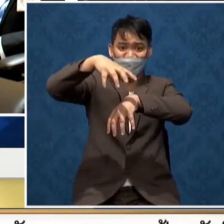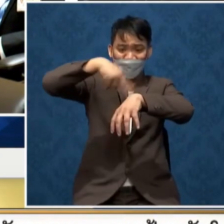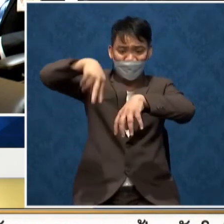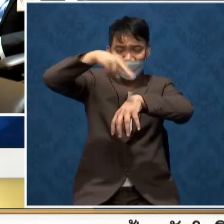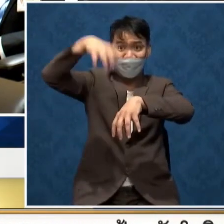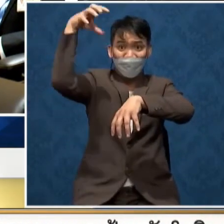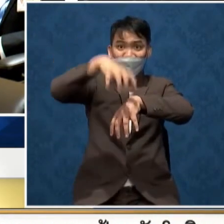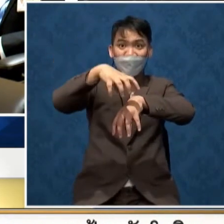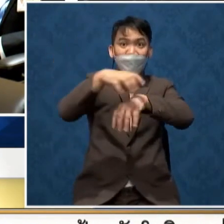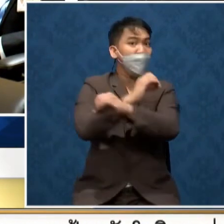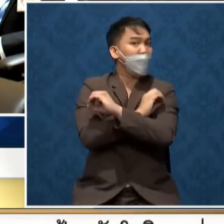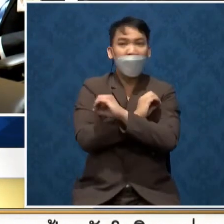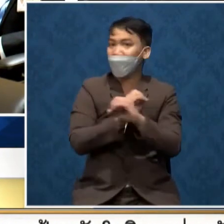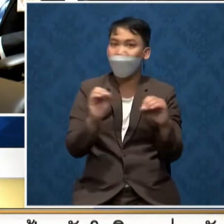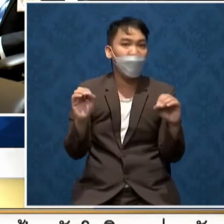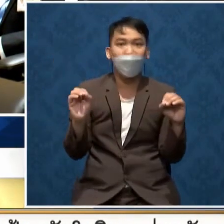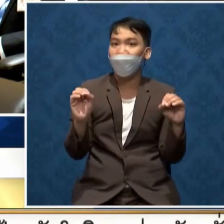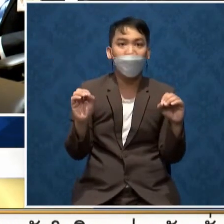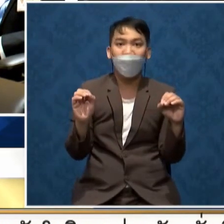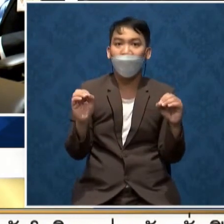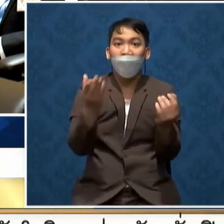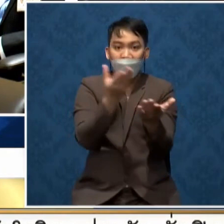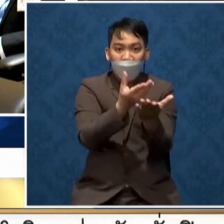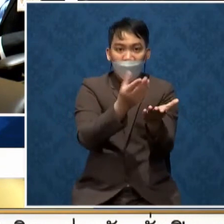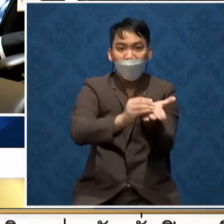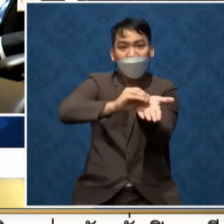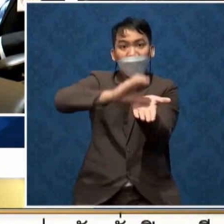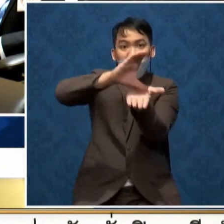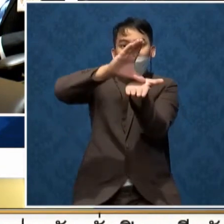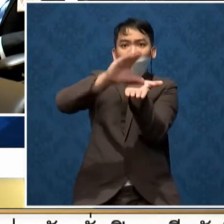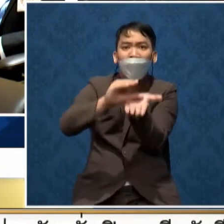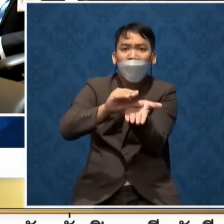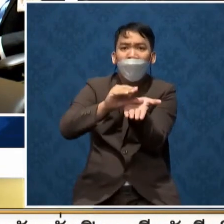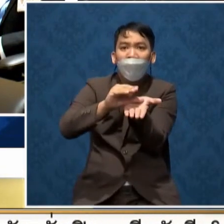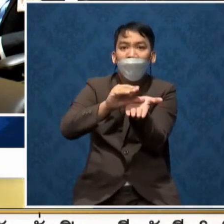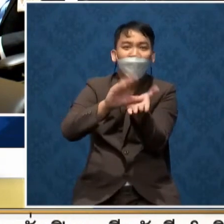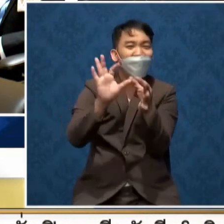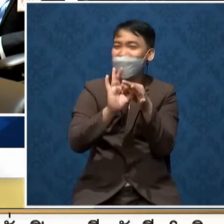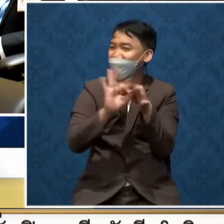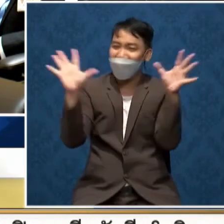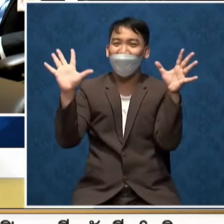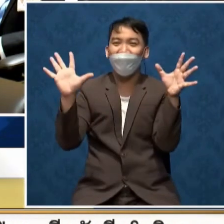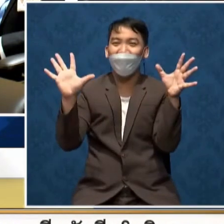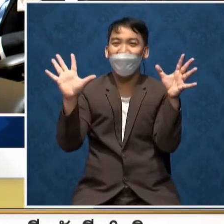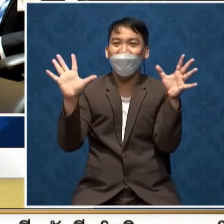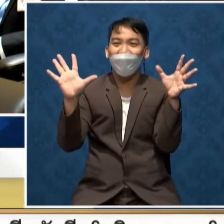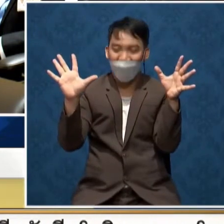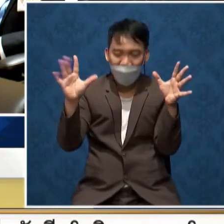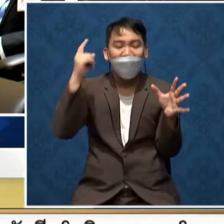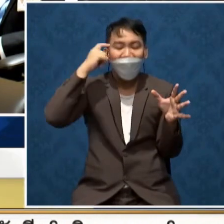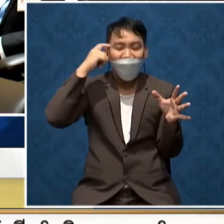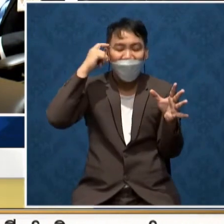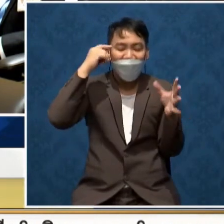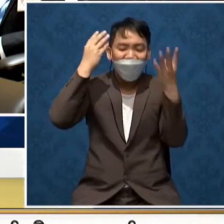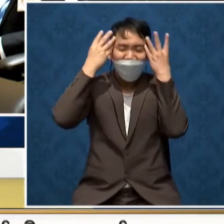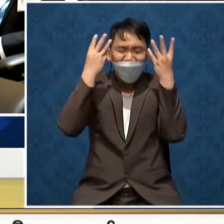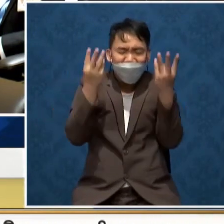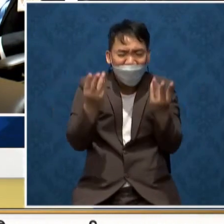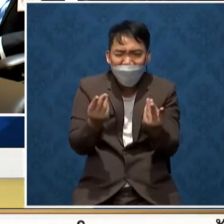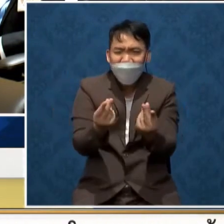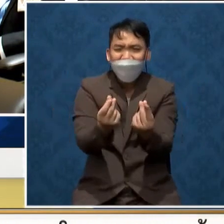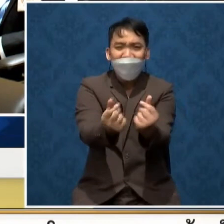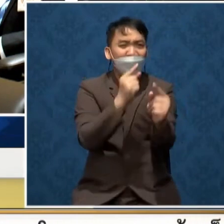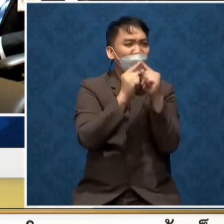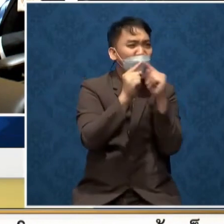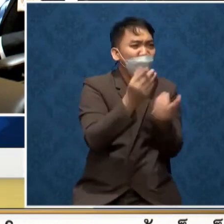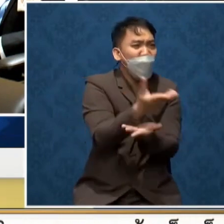ประมาณจะมากจะน้อยนะครับแต่ต้องพิจารณาด้วยความเพียงพอนะครับแก่การดำเนินการต่างๆขององ